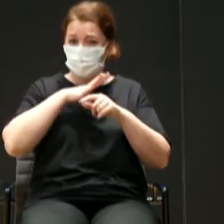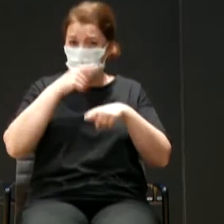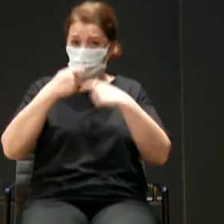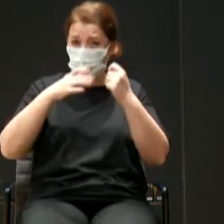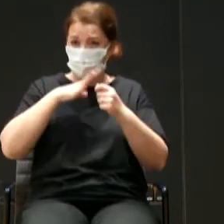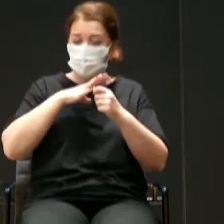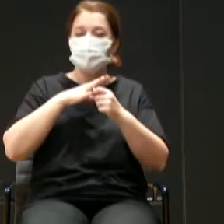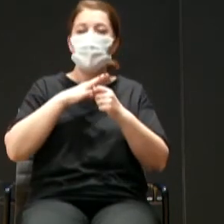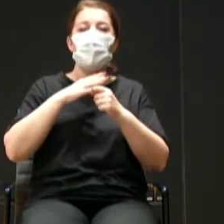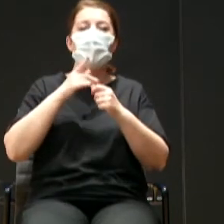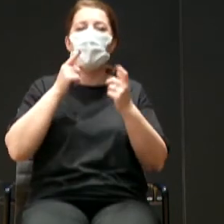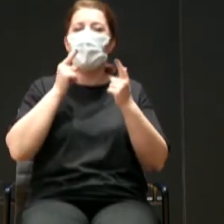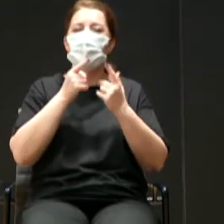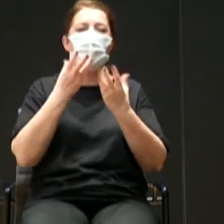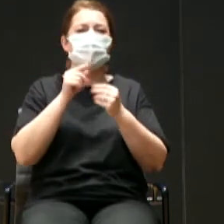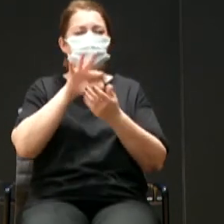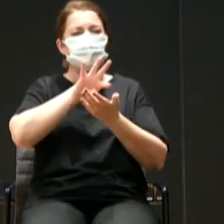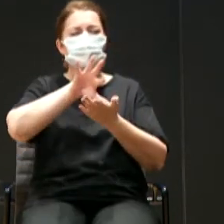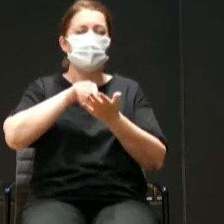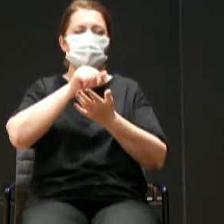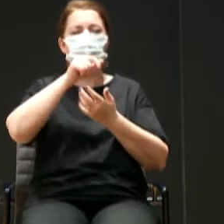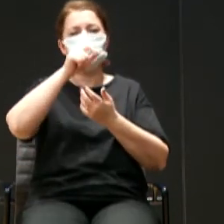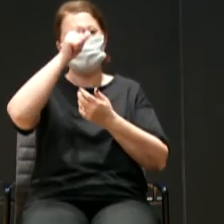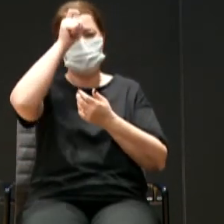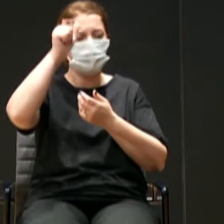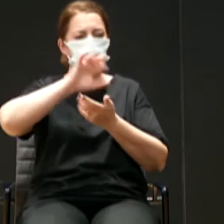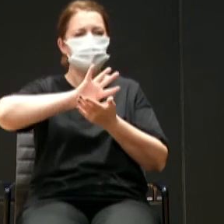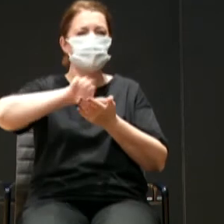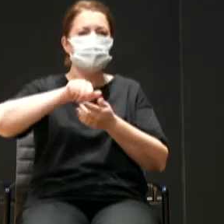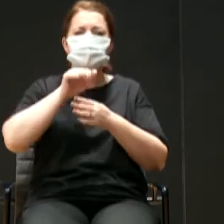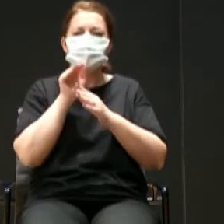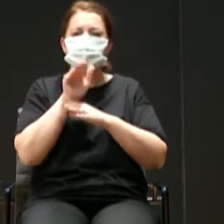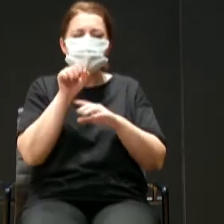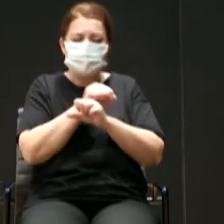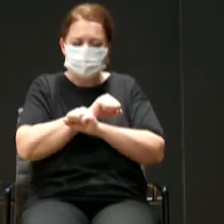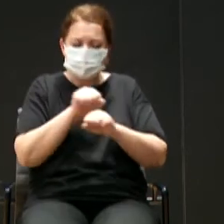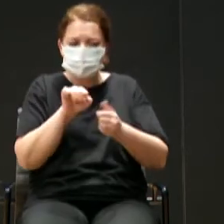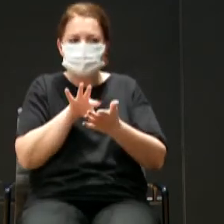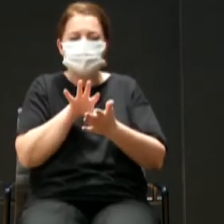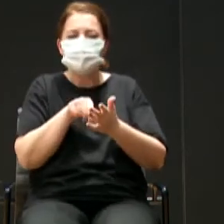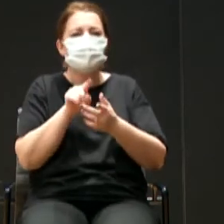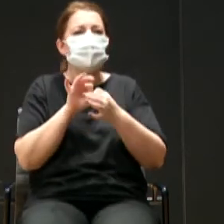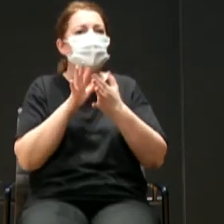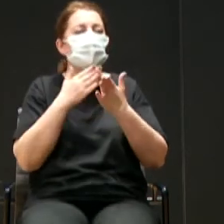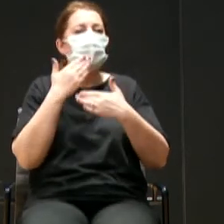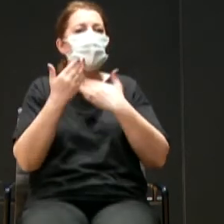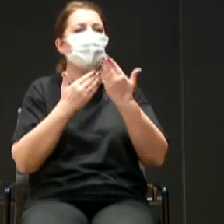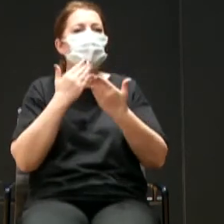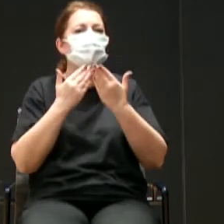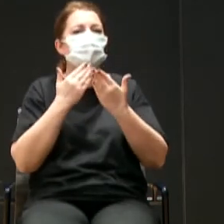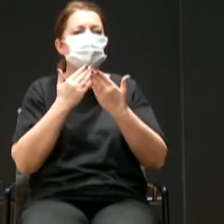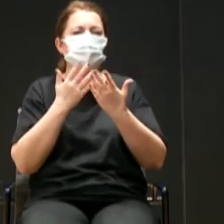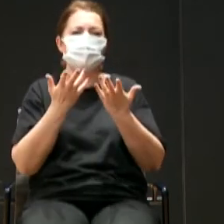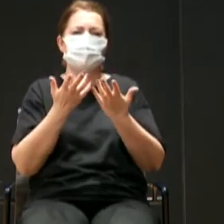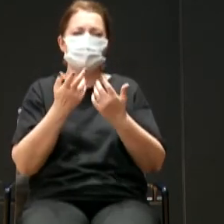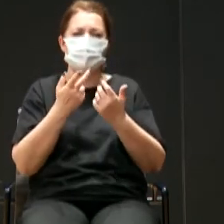mı ya? Çaldınız ülkeyi kardeşim. Geleceğimizi çaldınız. Ne anlatıyorsun bana ipotek bedelleri? Sanki